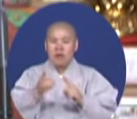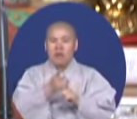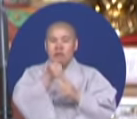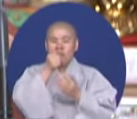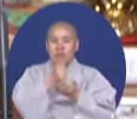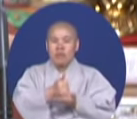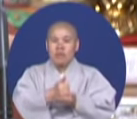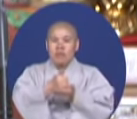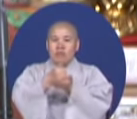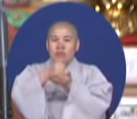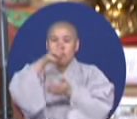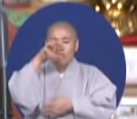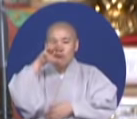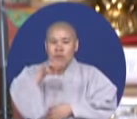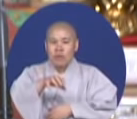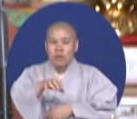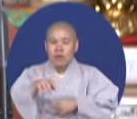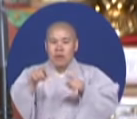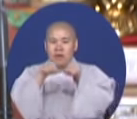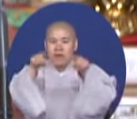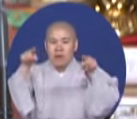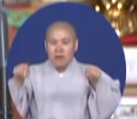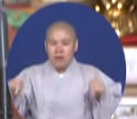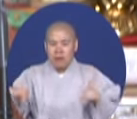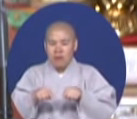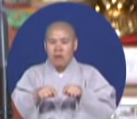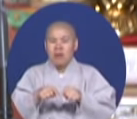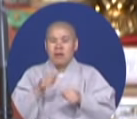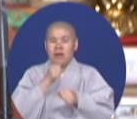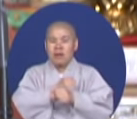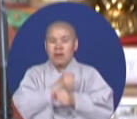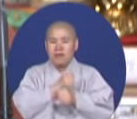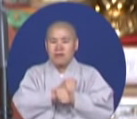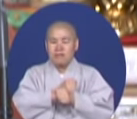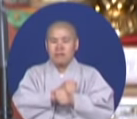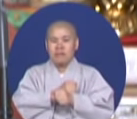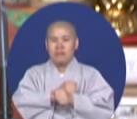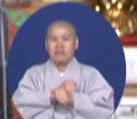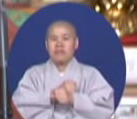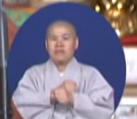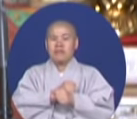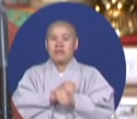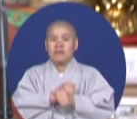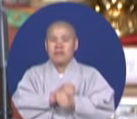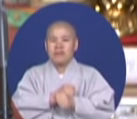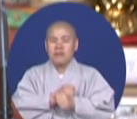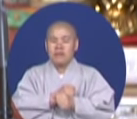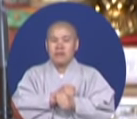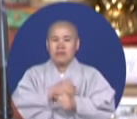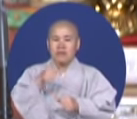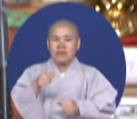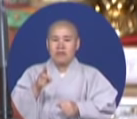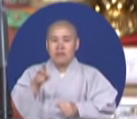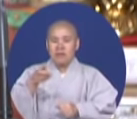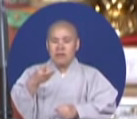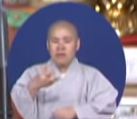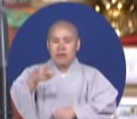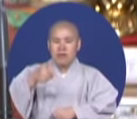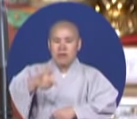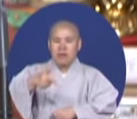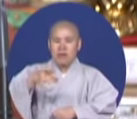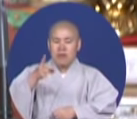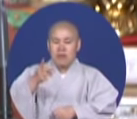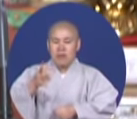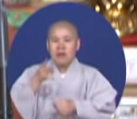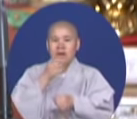모시는 장소입니다. 이렇게 경계를 맺어 놓는 거, 그걸 결계라고 그랬죠. 그 결계를 해서 그